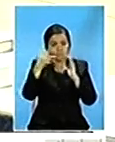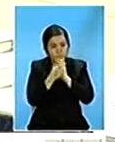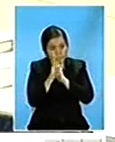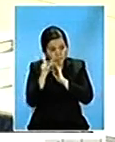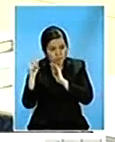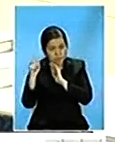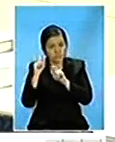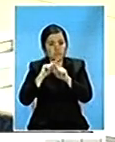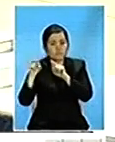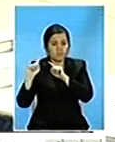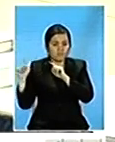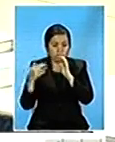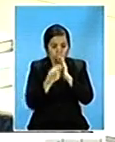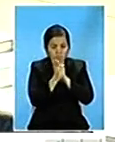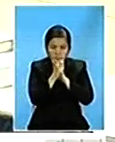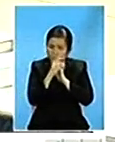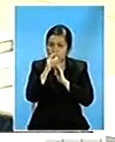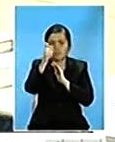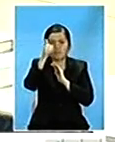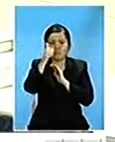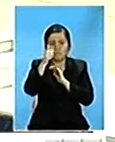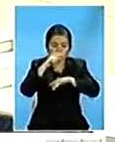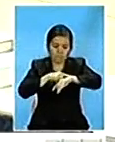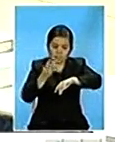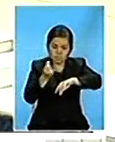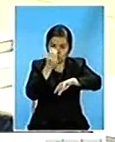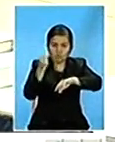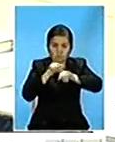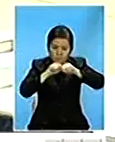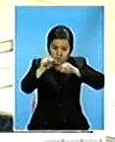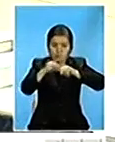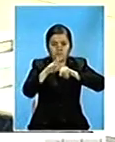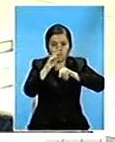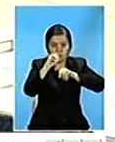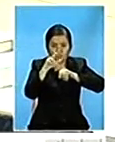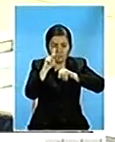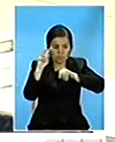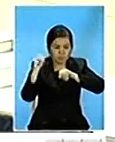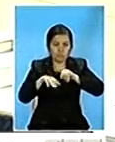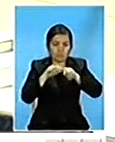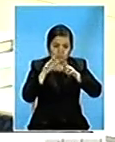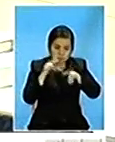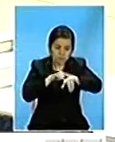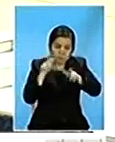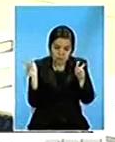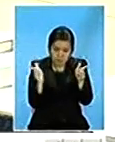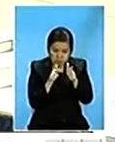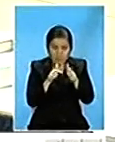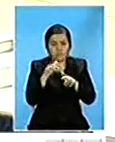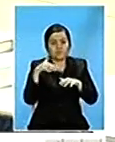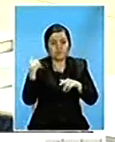ไปอุดรมันก็สั้นอีกเกือบ70กิโล80กิโลนะครับนี่